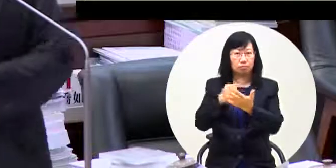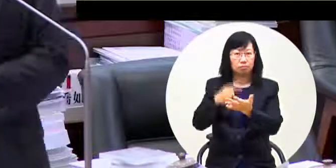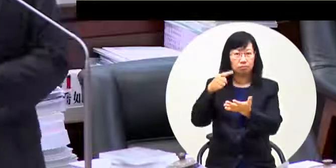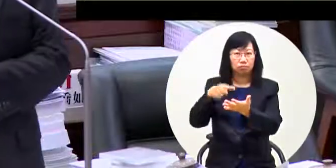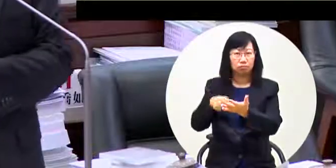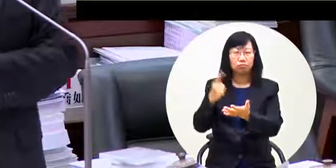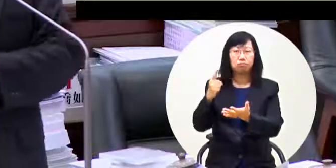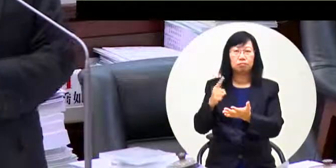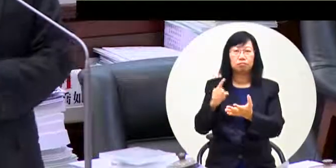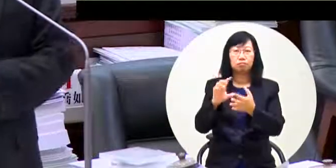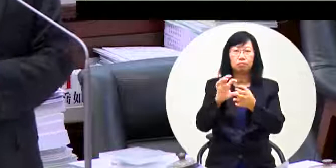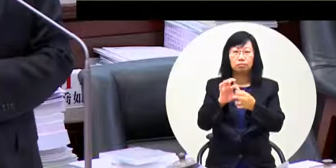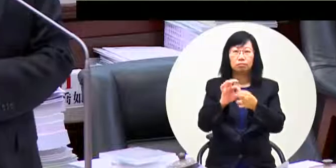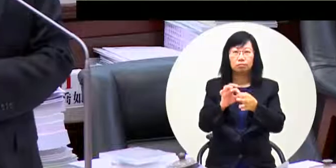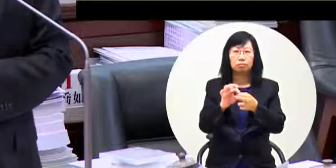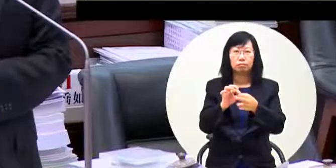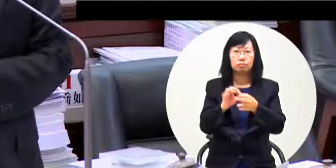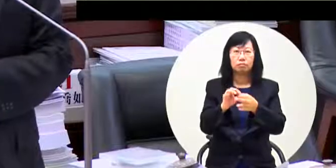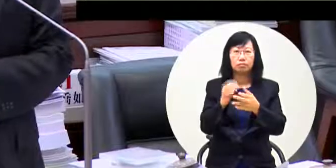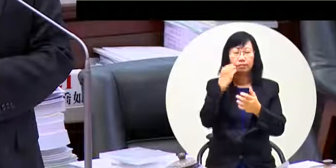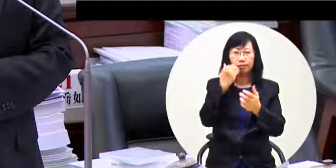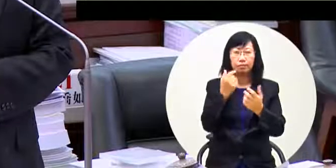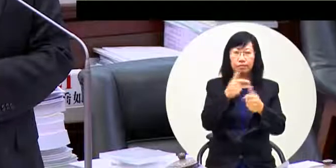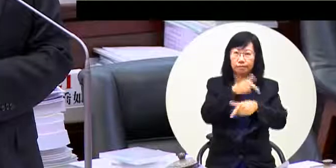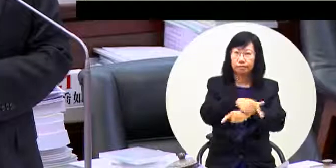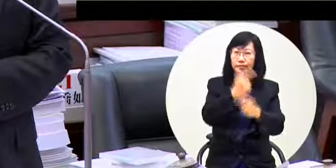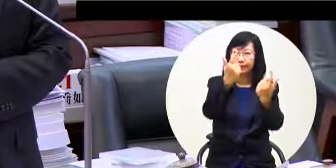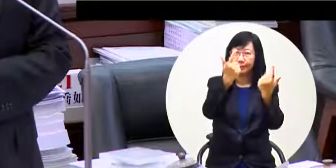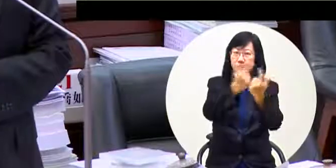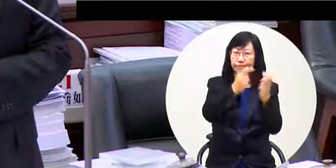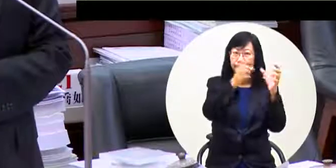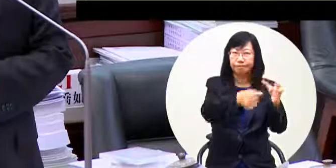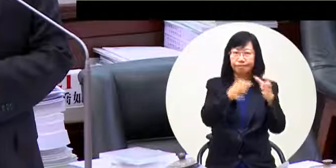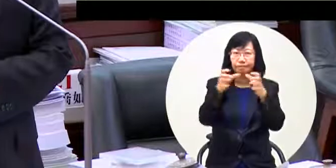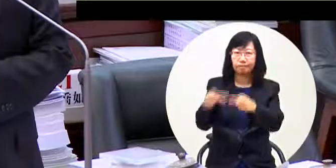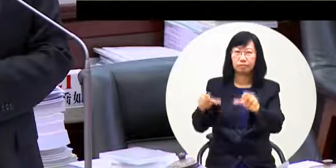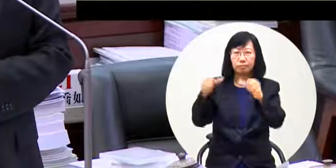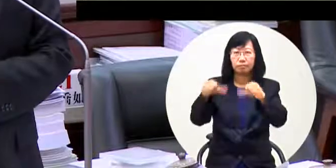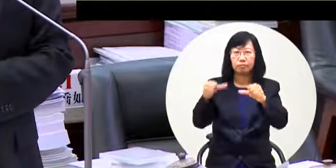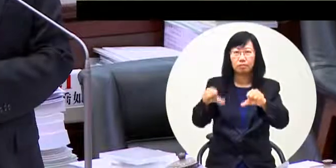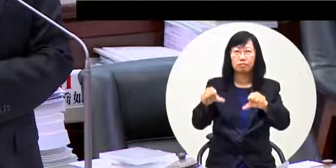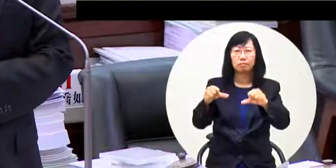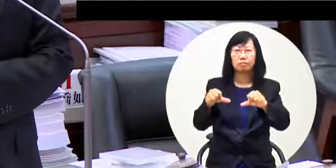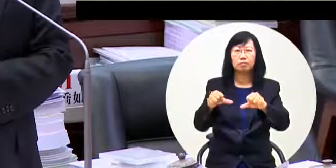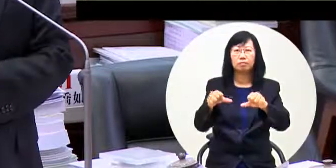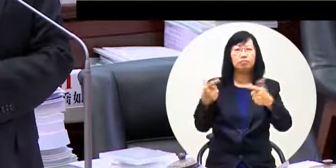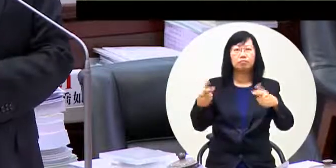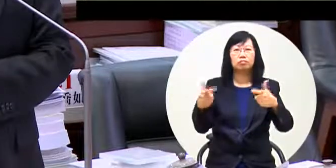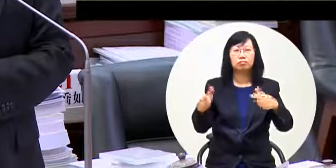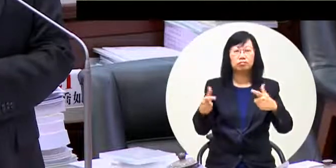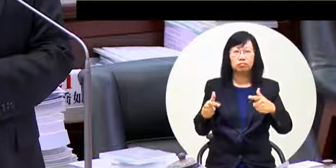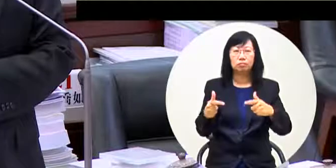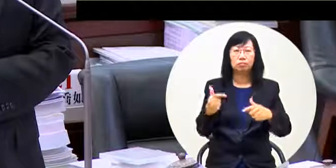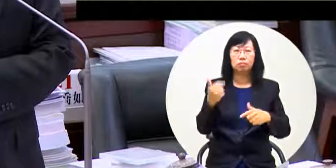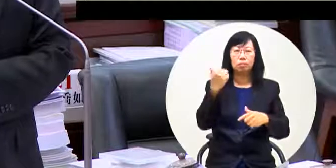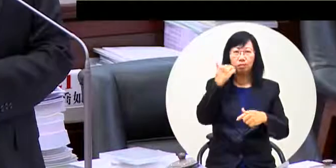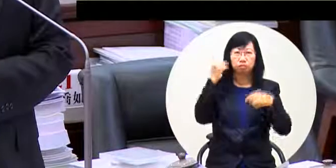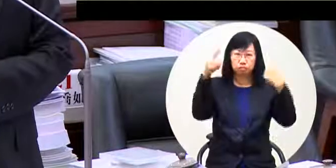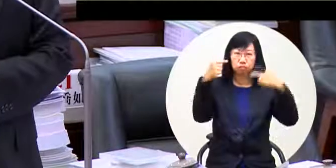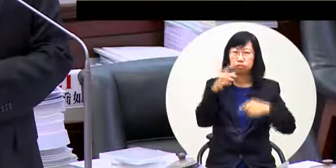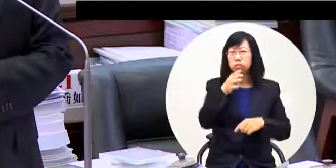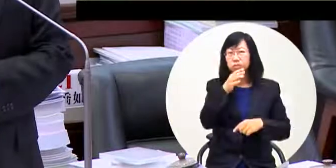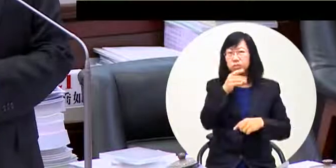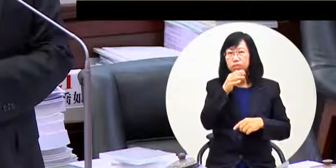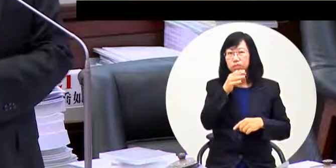南北建设不均匀，不管怎么样，那咧划几波诶，告不回家，好不